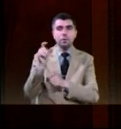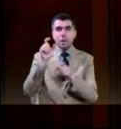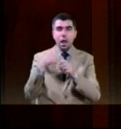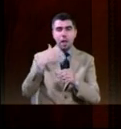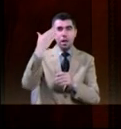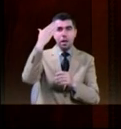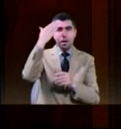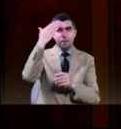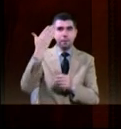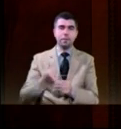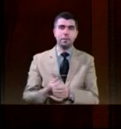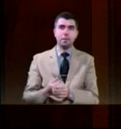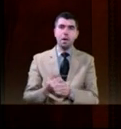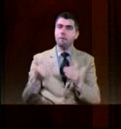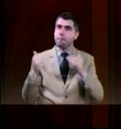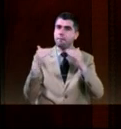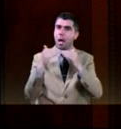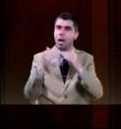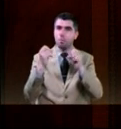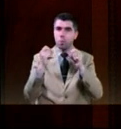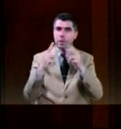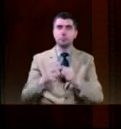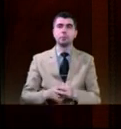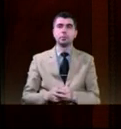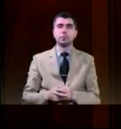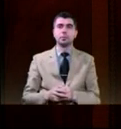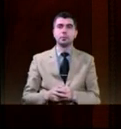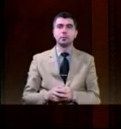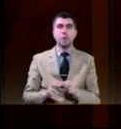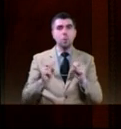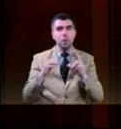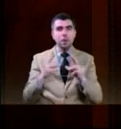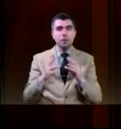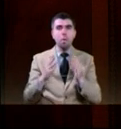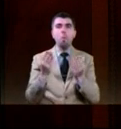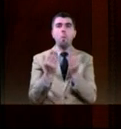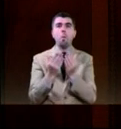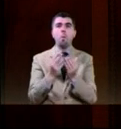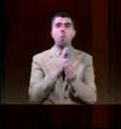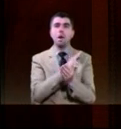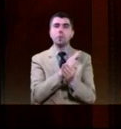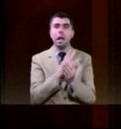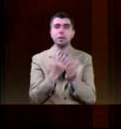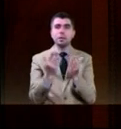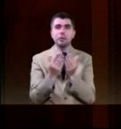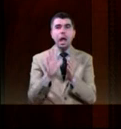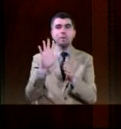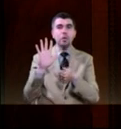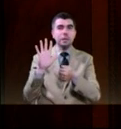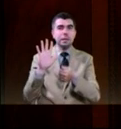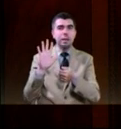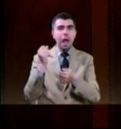أنا عارف ومتفق معكم. الله يكون في العون ديال المعلم اللي غيبقى في القسم حتى ل 65